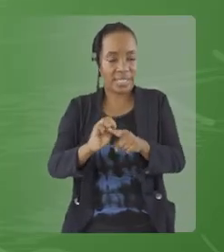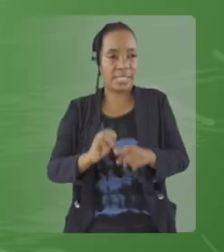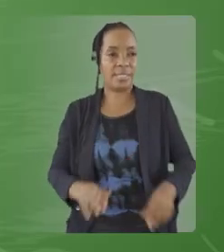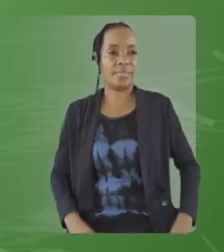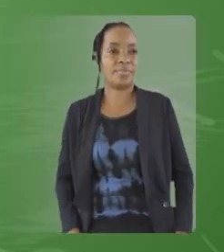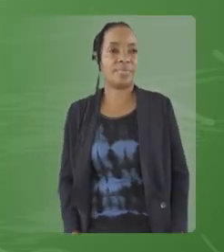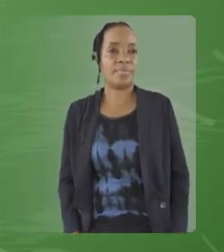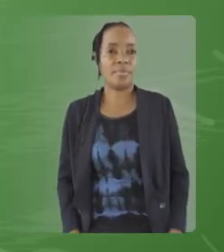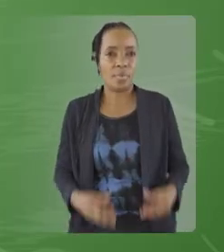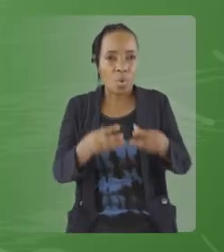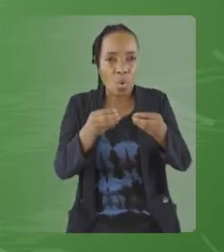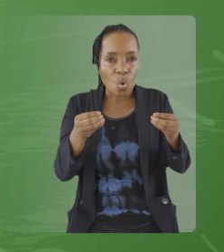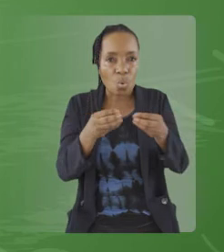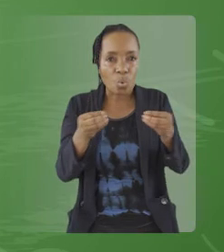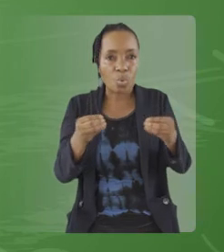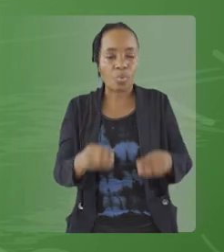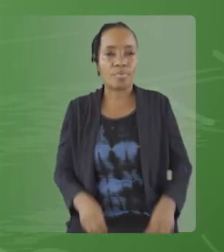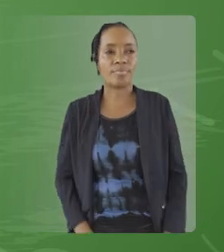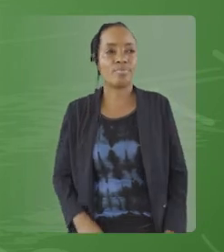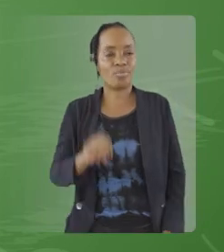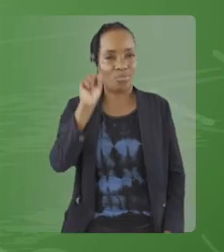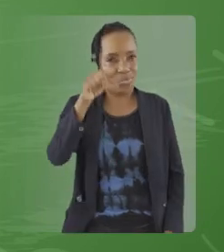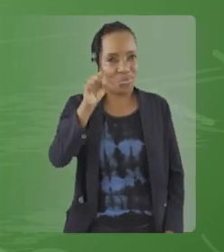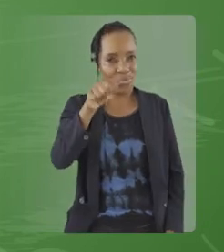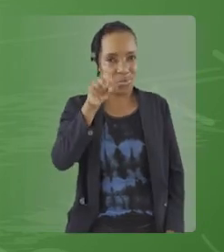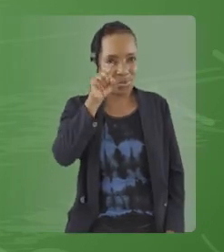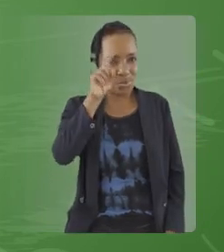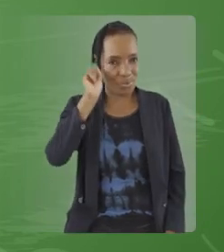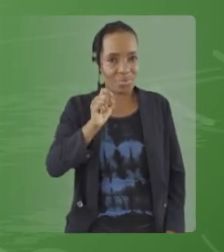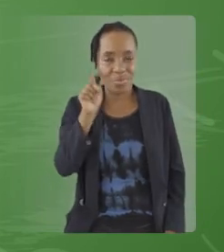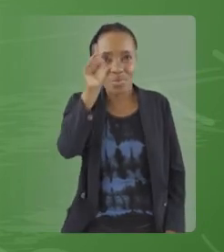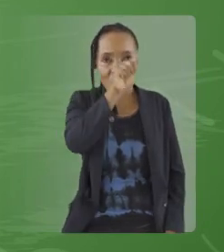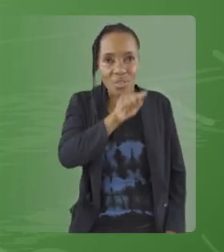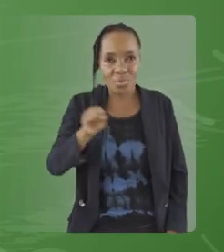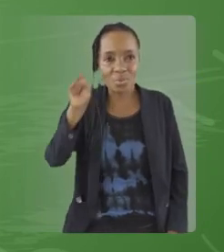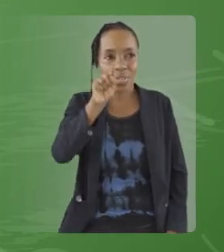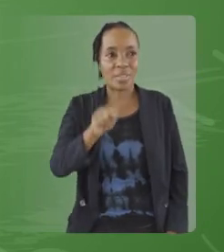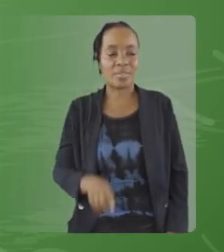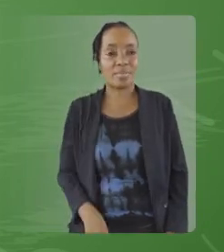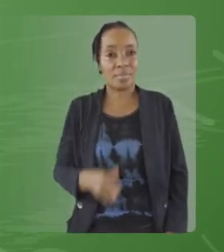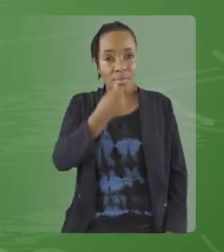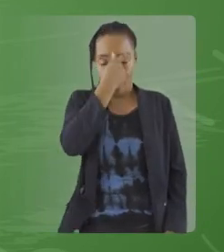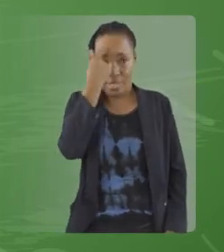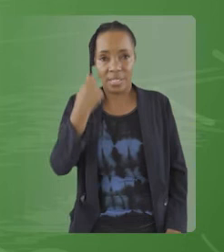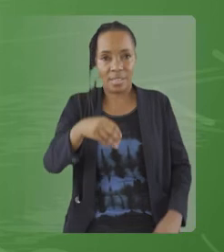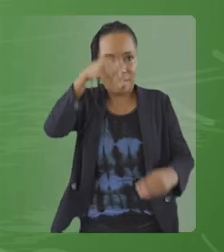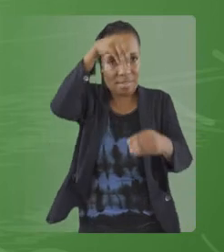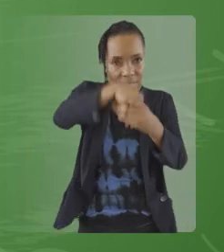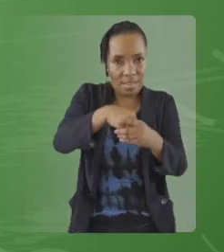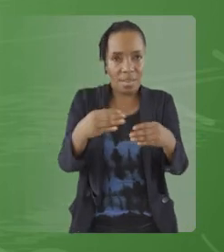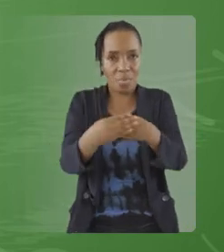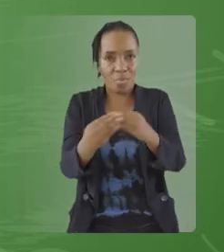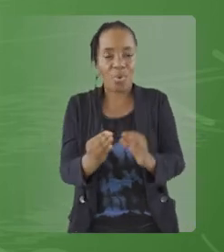Le coton. Oui, on va entourer le coton. C'est un élément de la